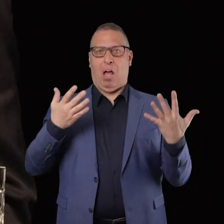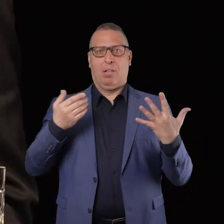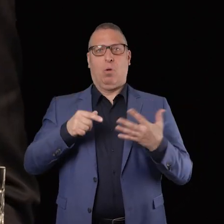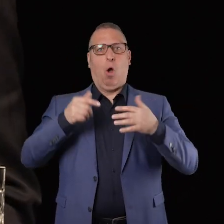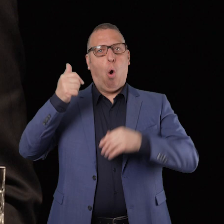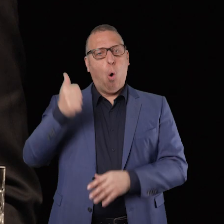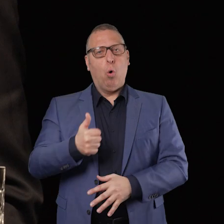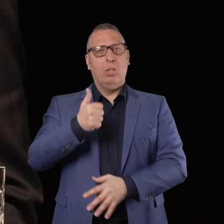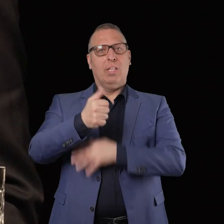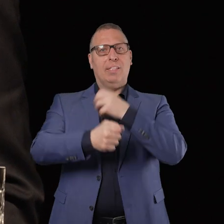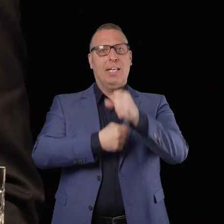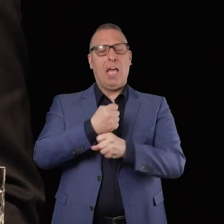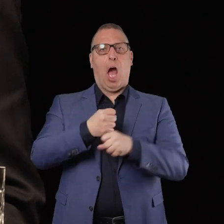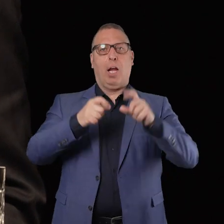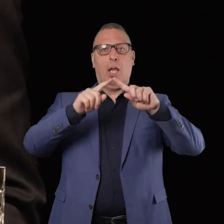das